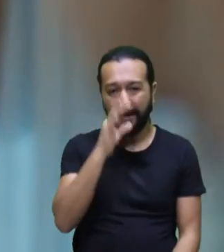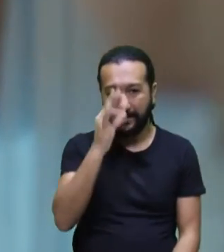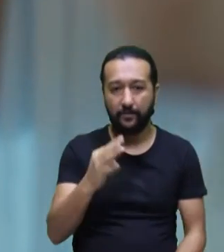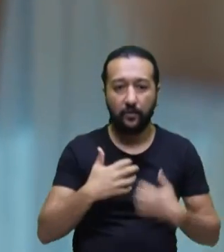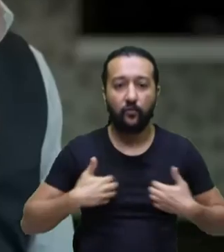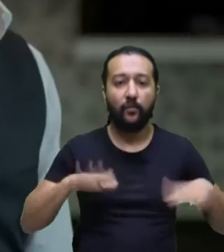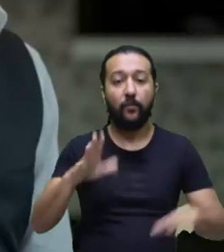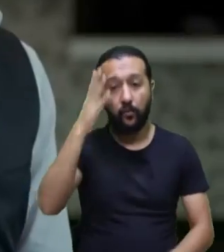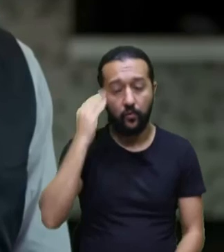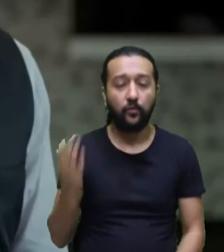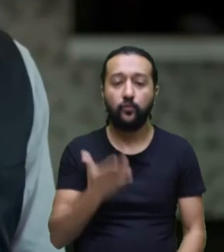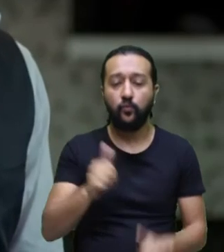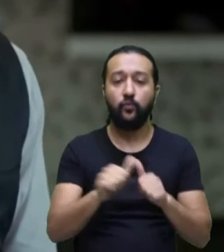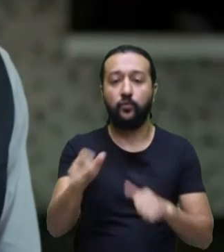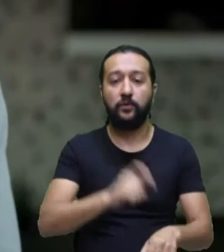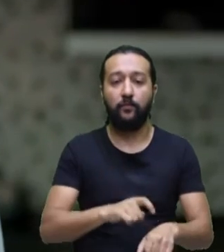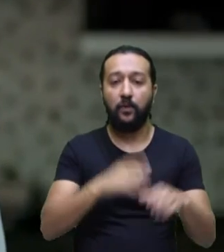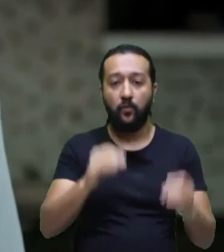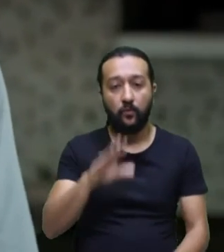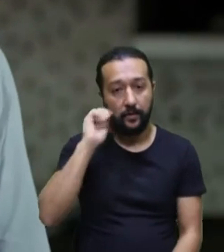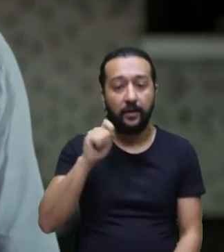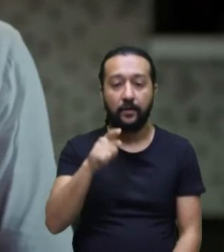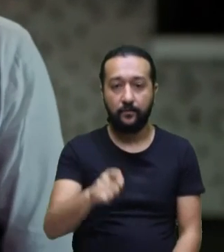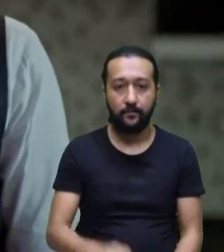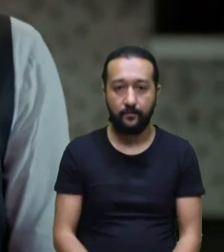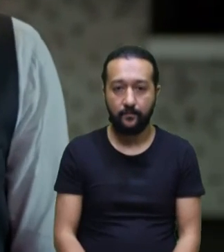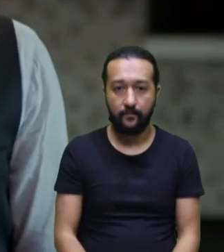Ben kimseye güvenmemeyi öğreneli çok uzun zaman oldu delikanlı.